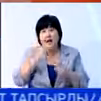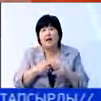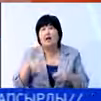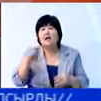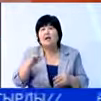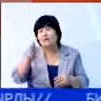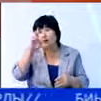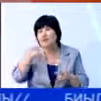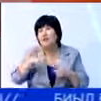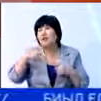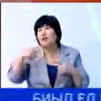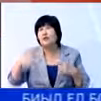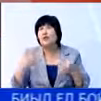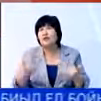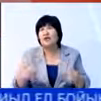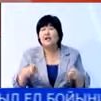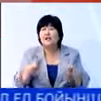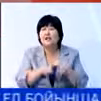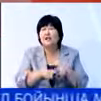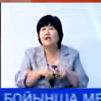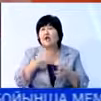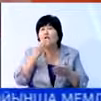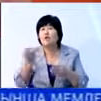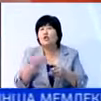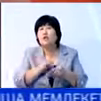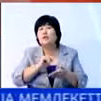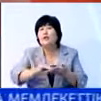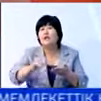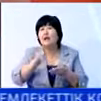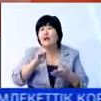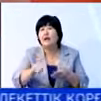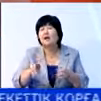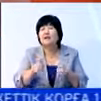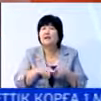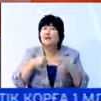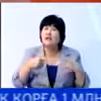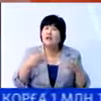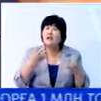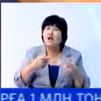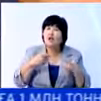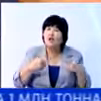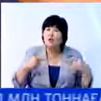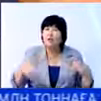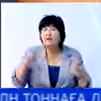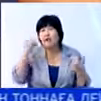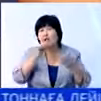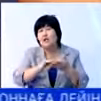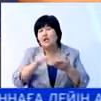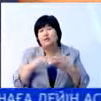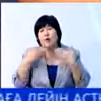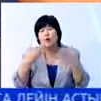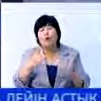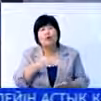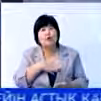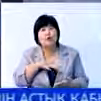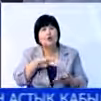мемлекеттен бөлек пе, немесе жауапсыз хаттар, фальсафа Алланың аян ілімі, тағы да басқа бір топ шығармаларын оқын барқауын жүрегінен